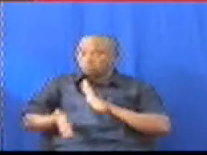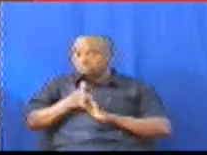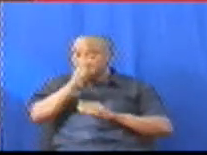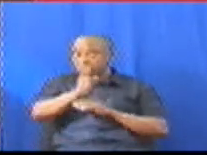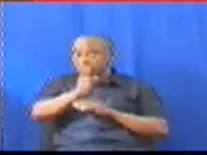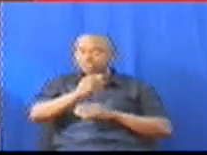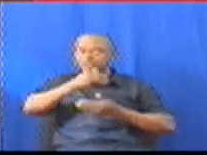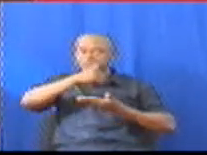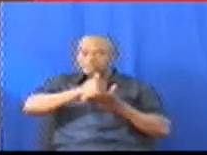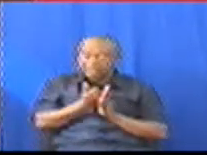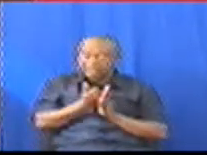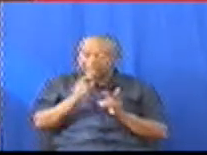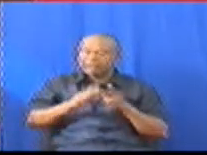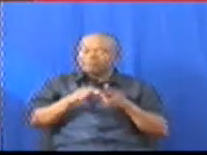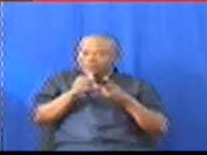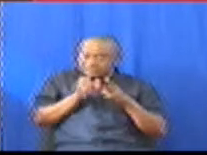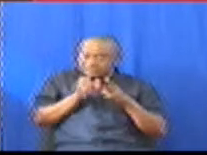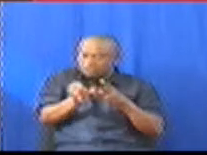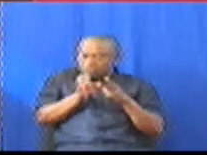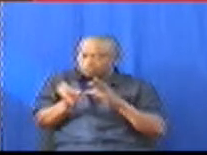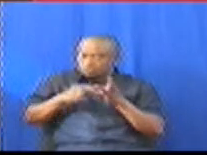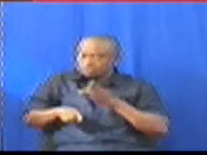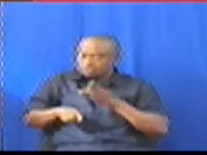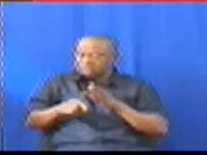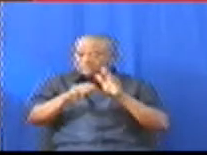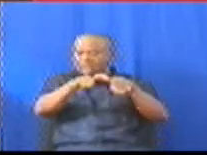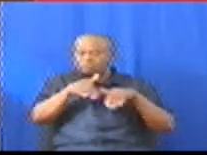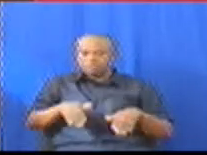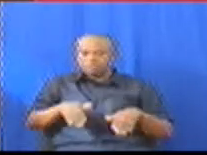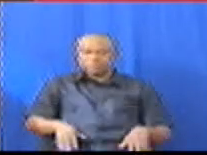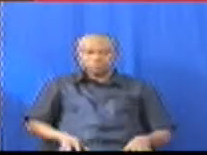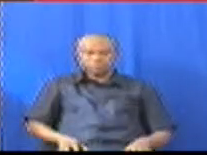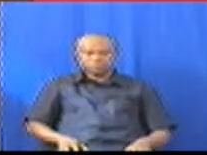hizi idara na vitengo vya bunge. Mheshimiwa Naibu Speaker,